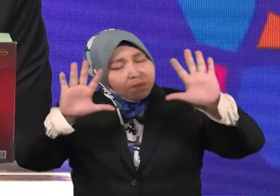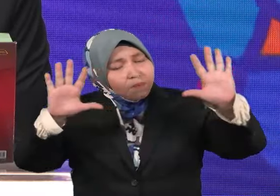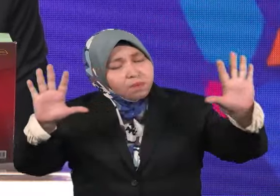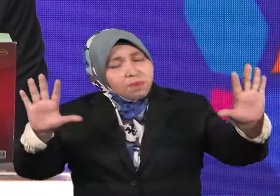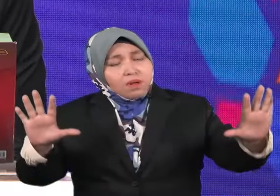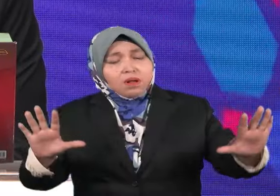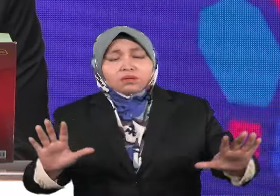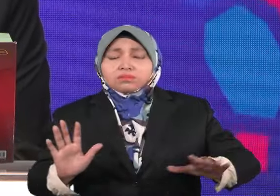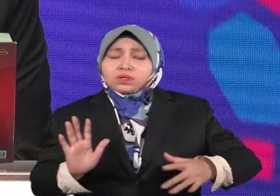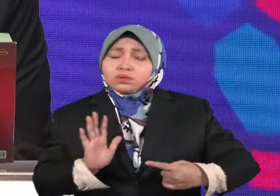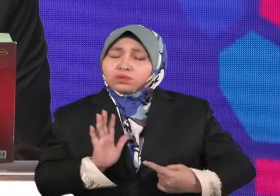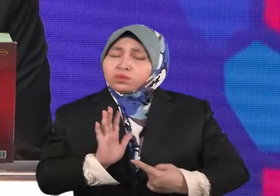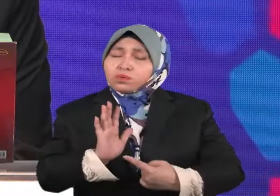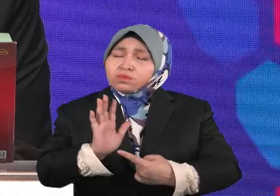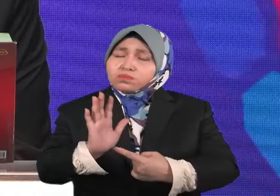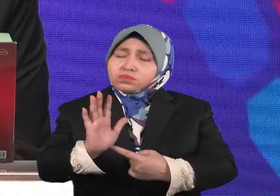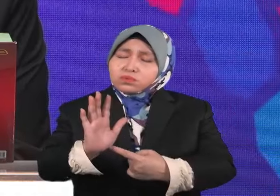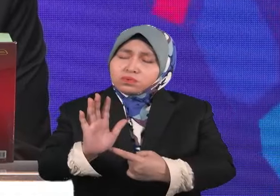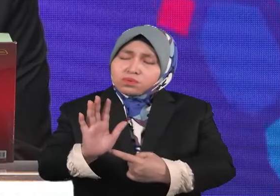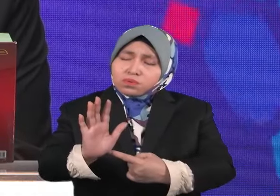من الهدى